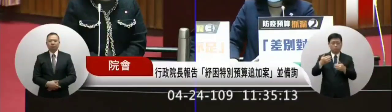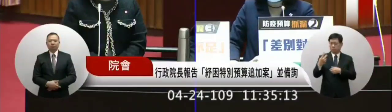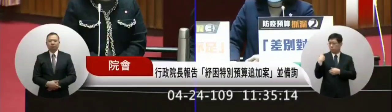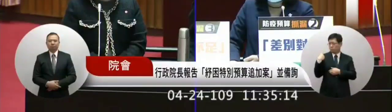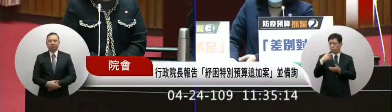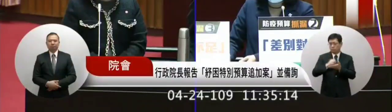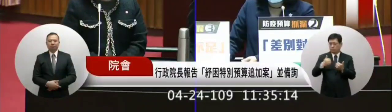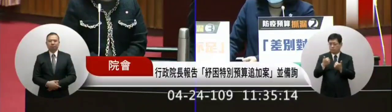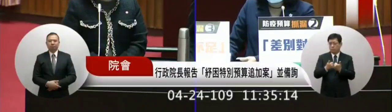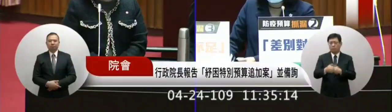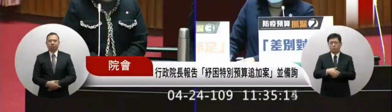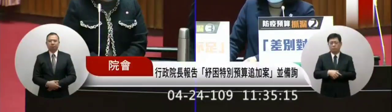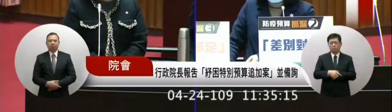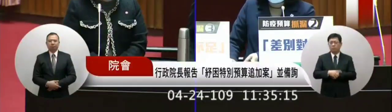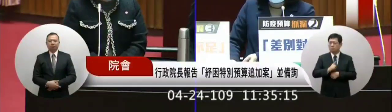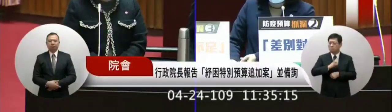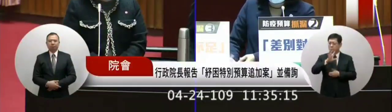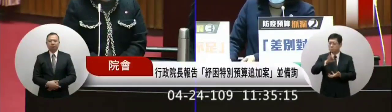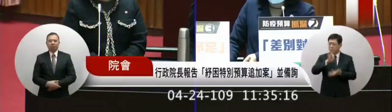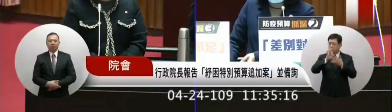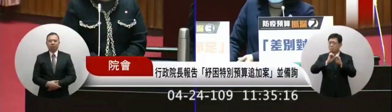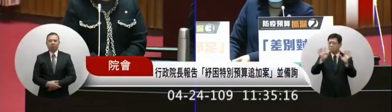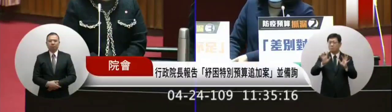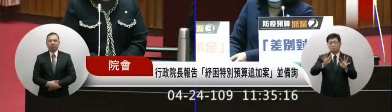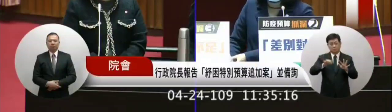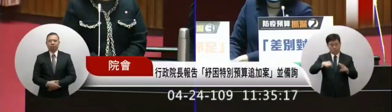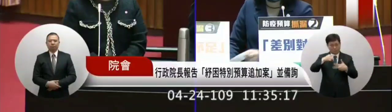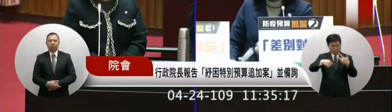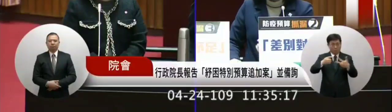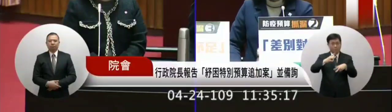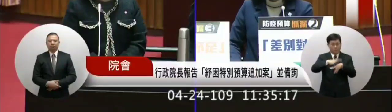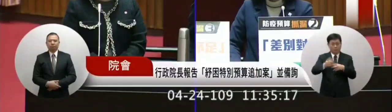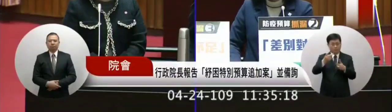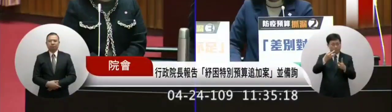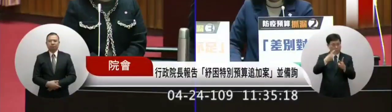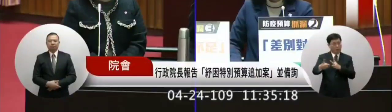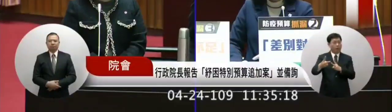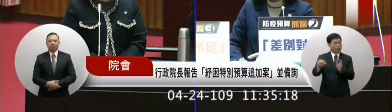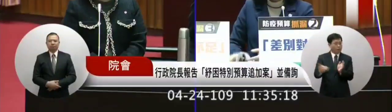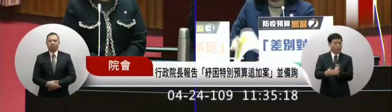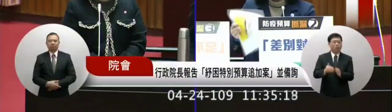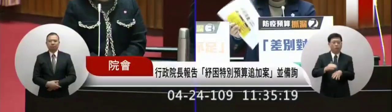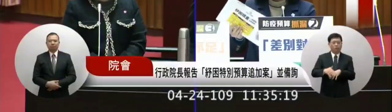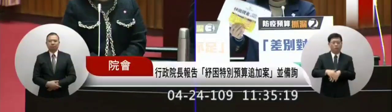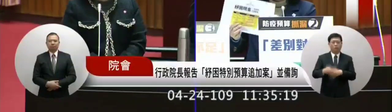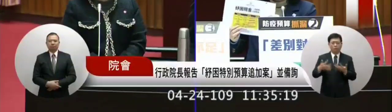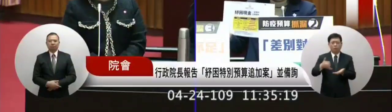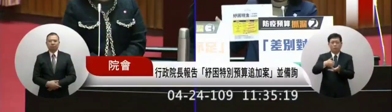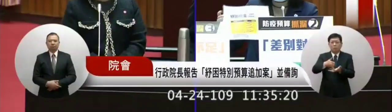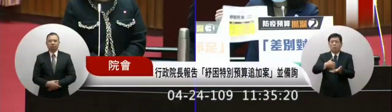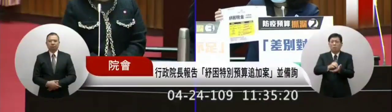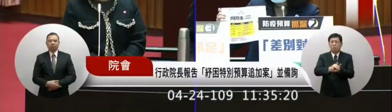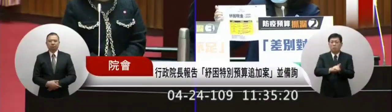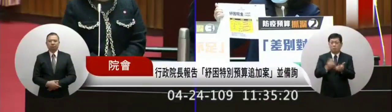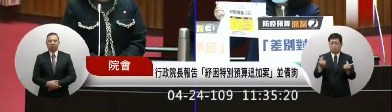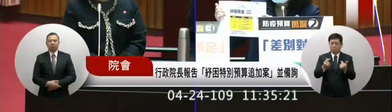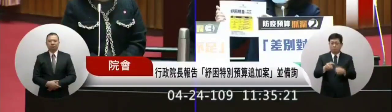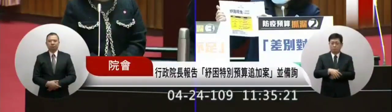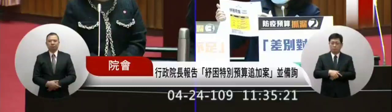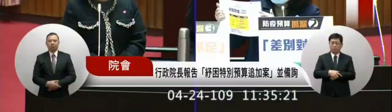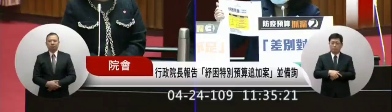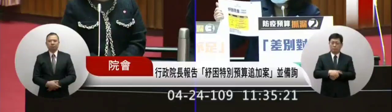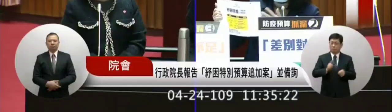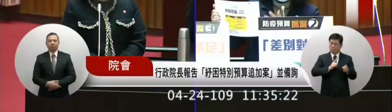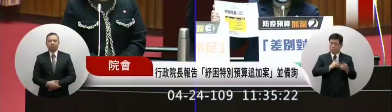在前天的记者会上，您也已经提出来说这一周就会入账啊，有非常多的这个弱势者，包括一